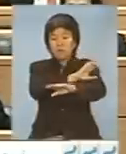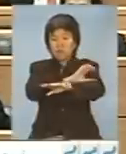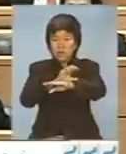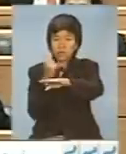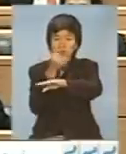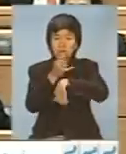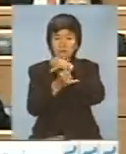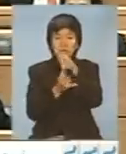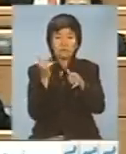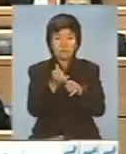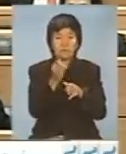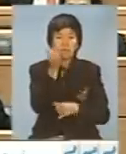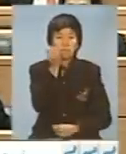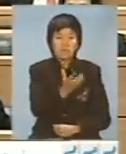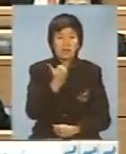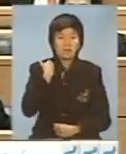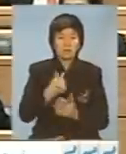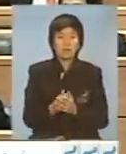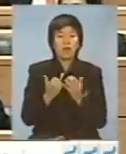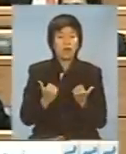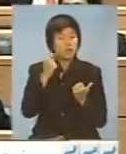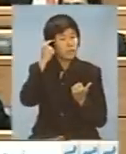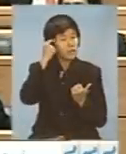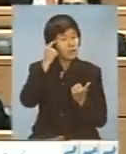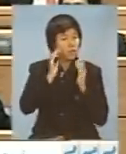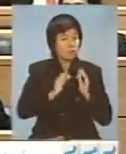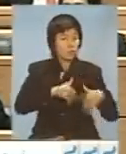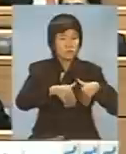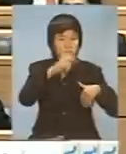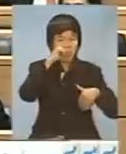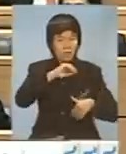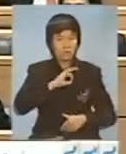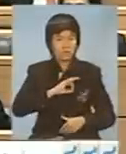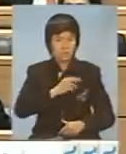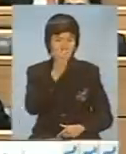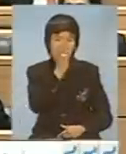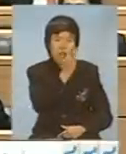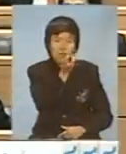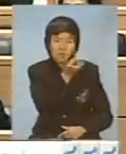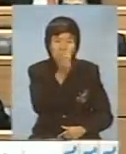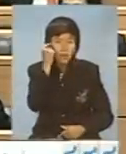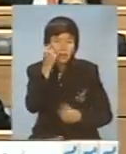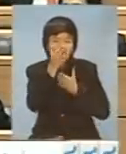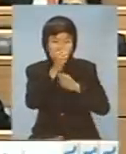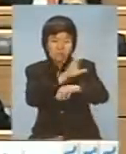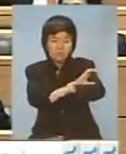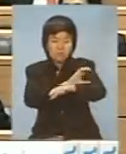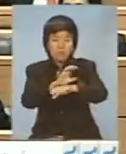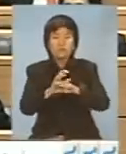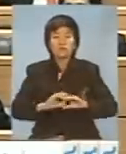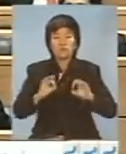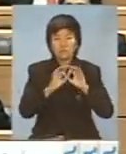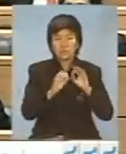ังที่เกรงว่าจะมีผู้โดยสารน้อยผมจึงอยากให้รัฐบาลให้ความสำคัญกับรถไฟท